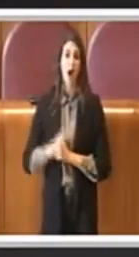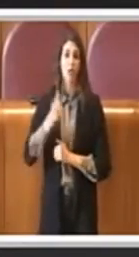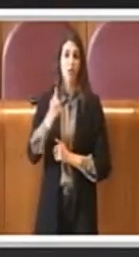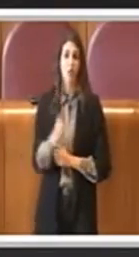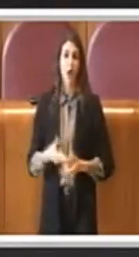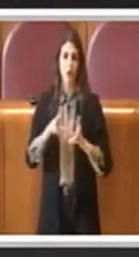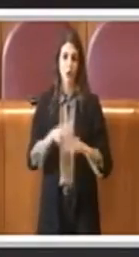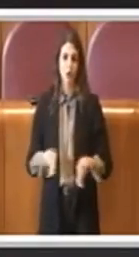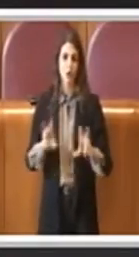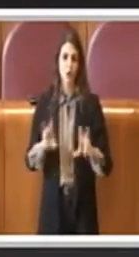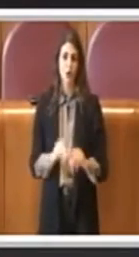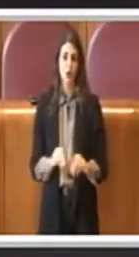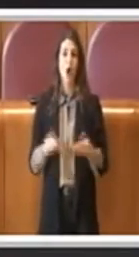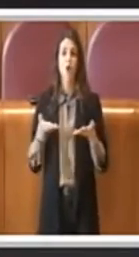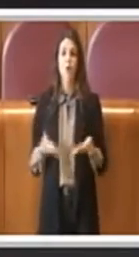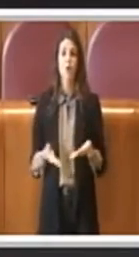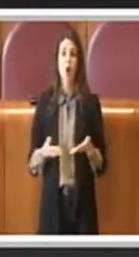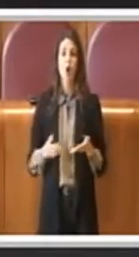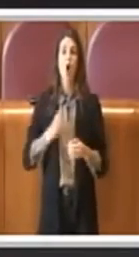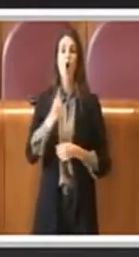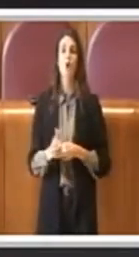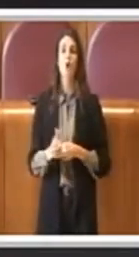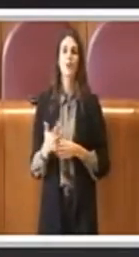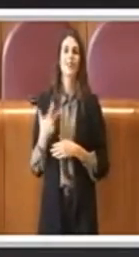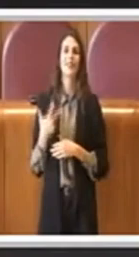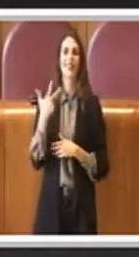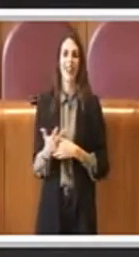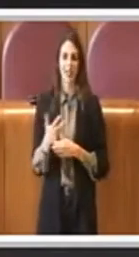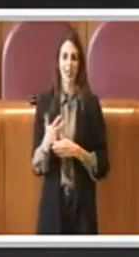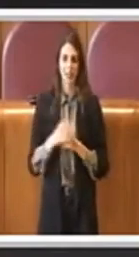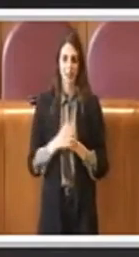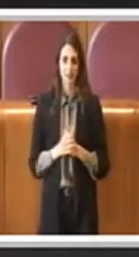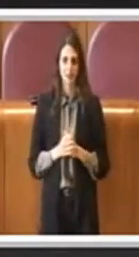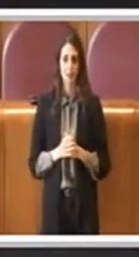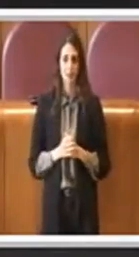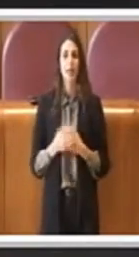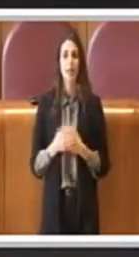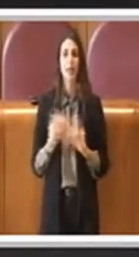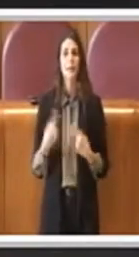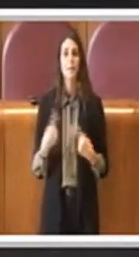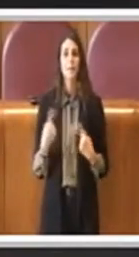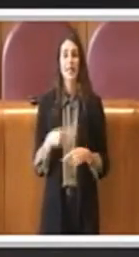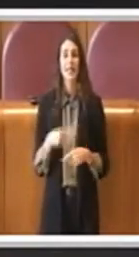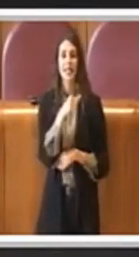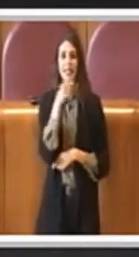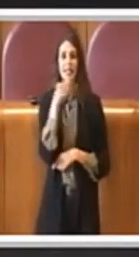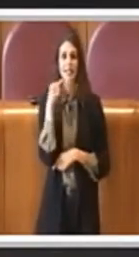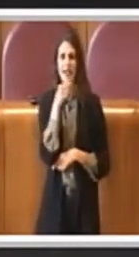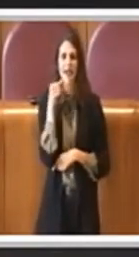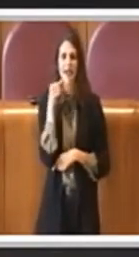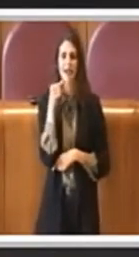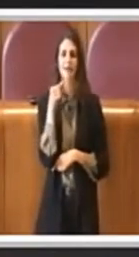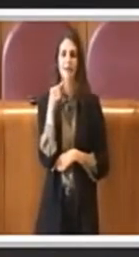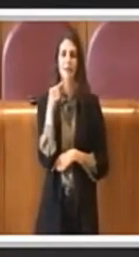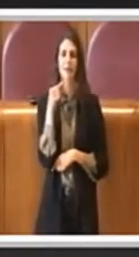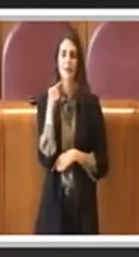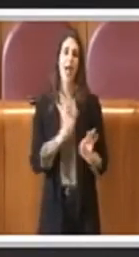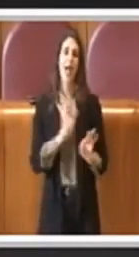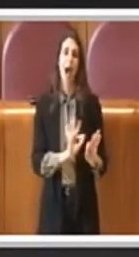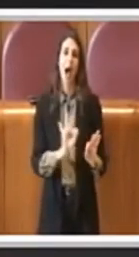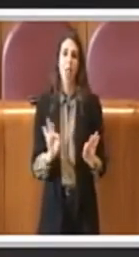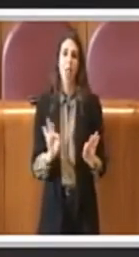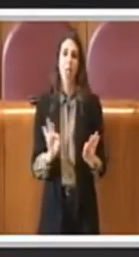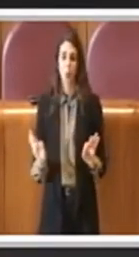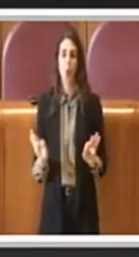alla gestione in capo a Roma Servizi per la Mobilità di questo applicativo, che chiaramente comporta l'utilizzo di determinate risorse